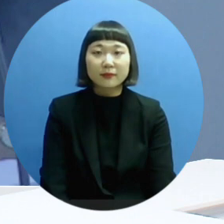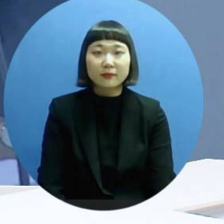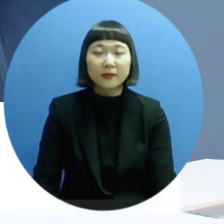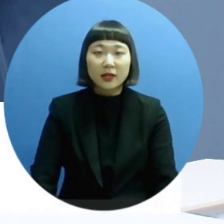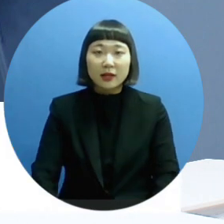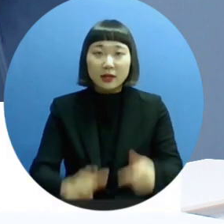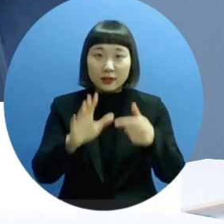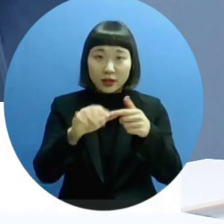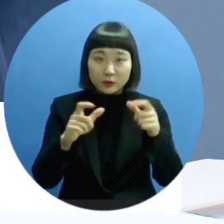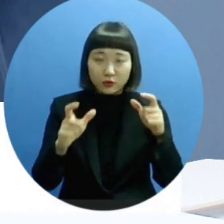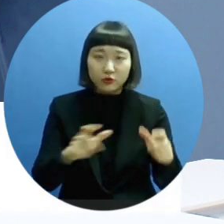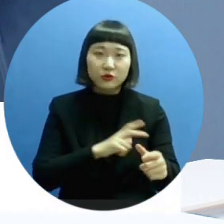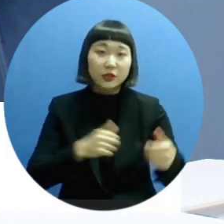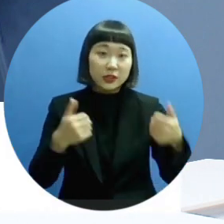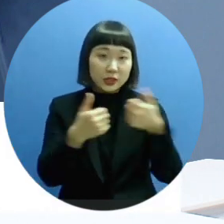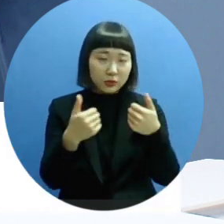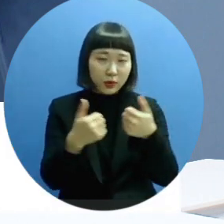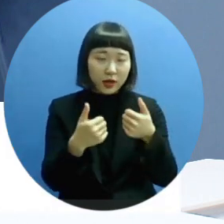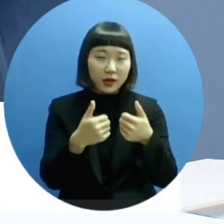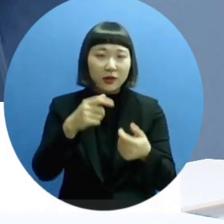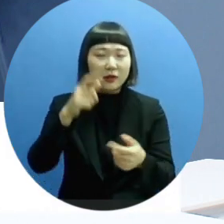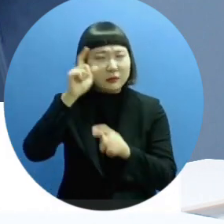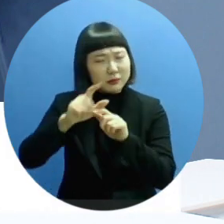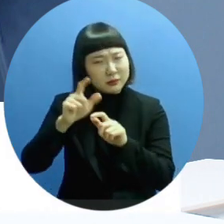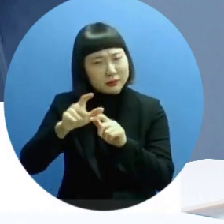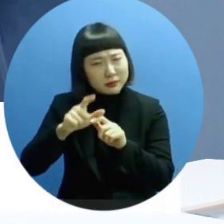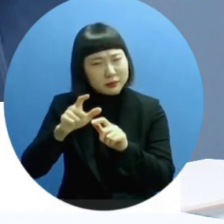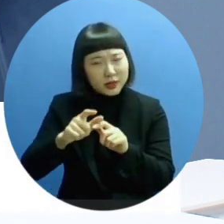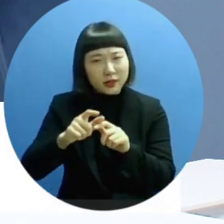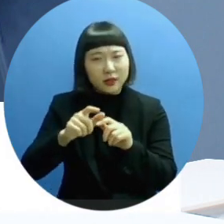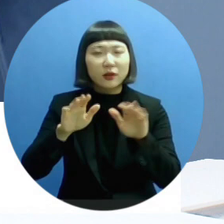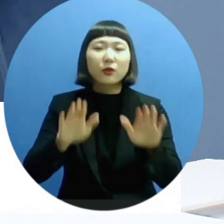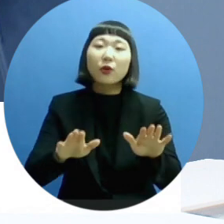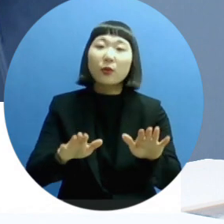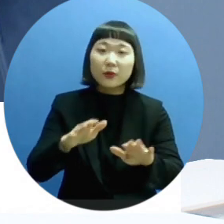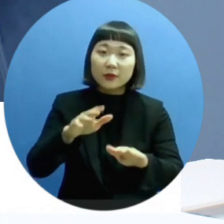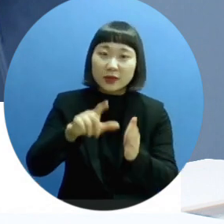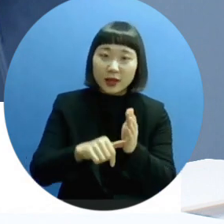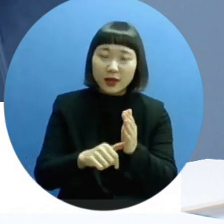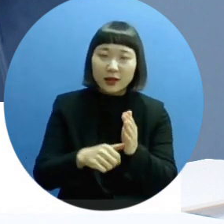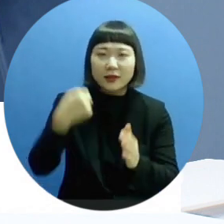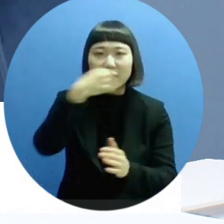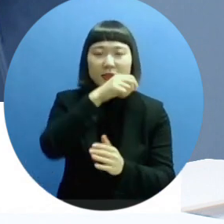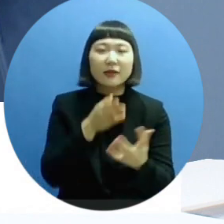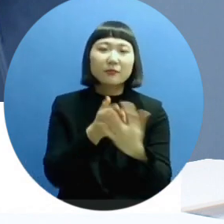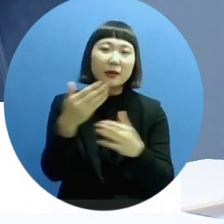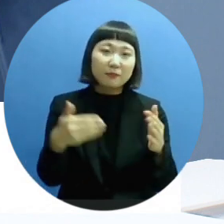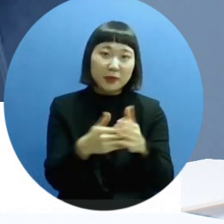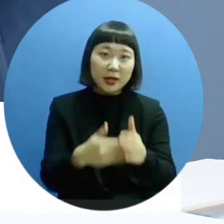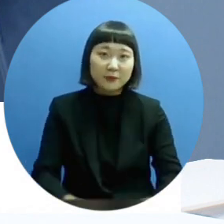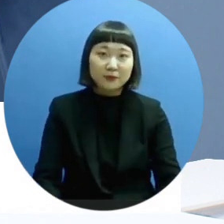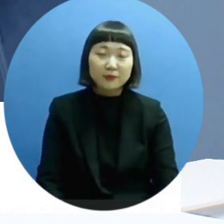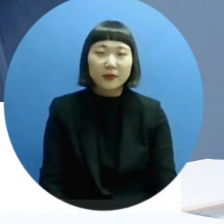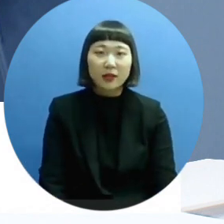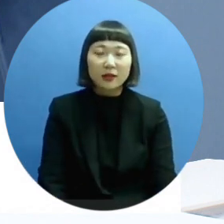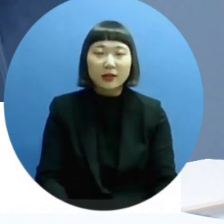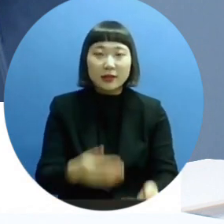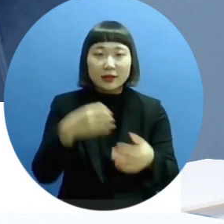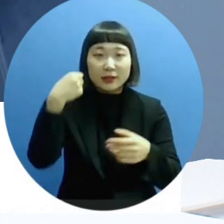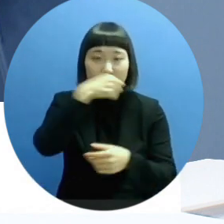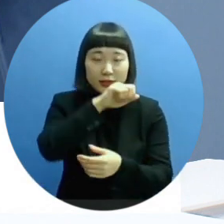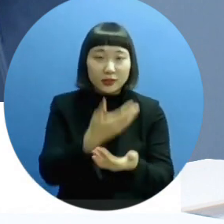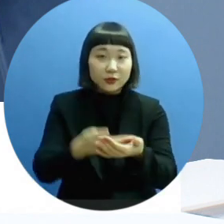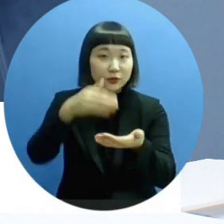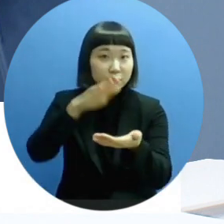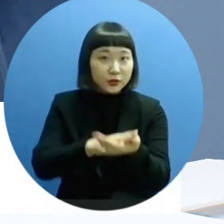남동구의회가 진통 끝에 내년도 예산안을 처리했습니다. 국민의힘과 민주당이 예산안 수정안을 제출했고 결국